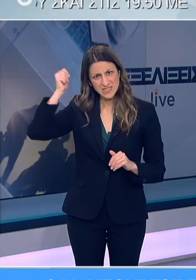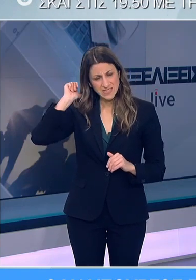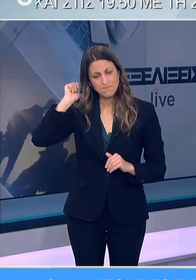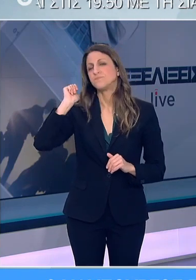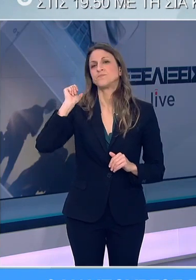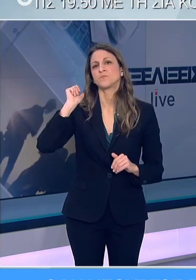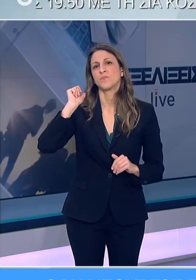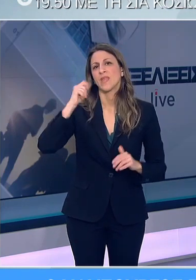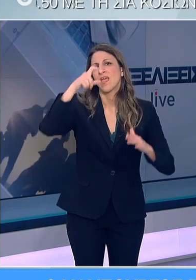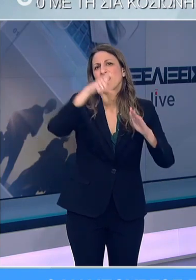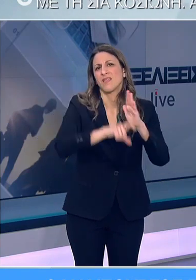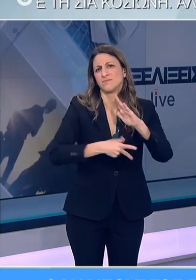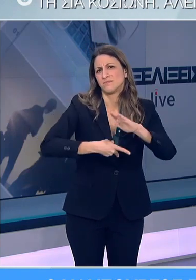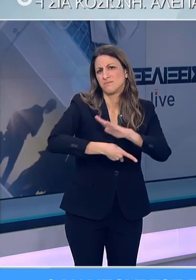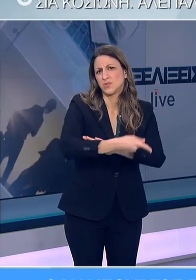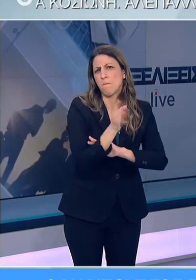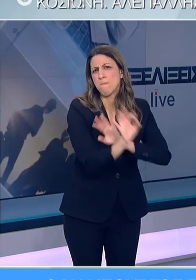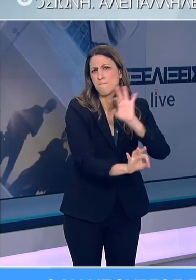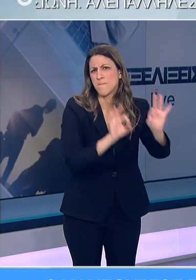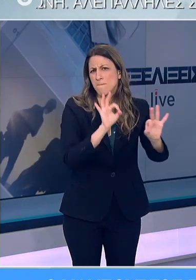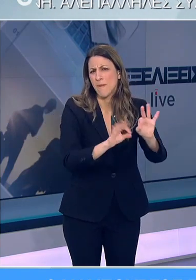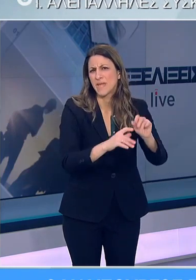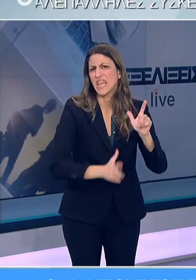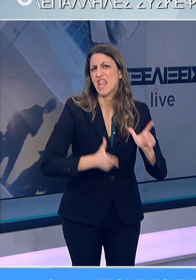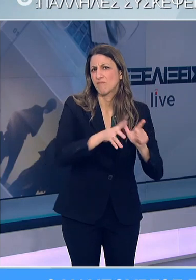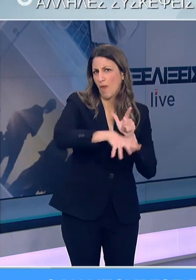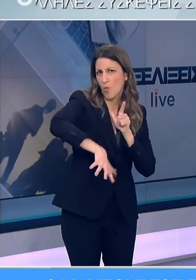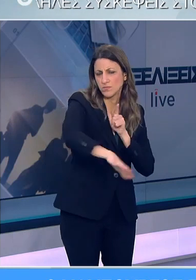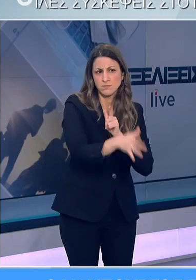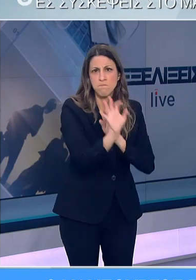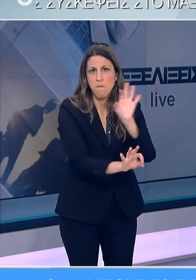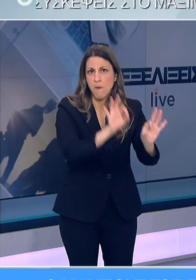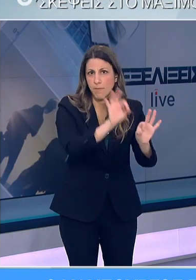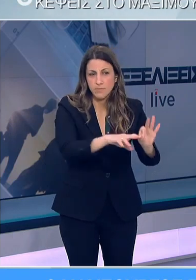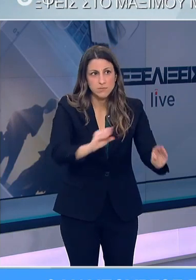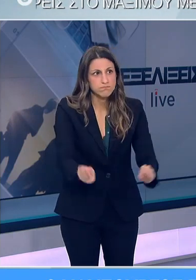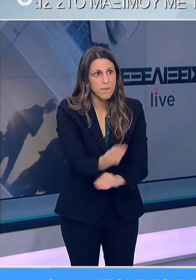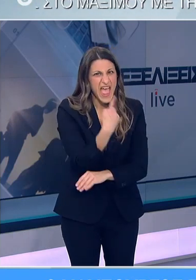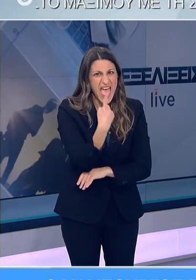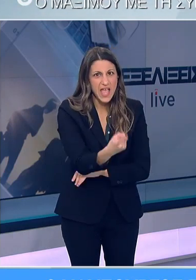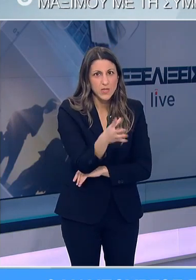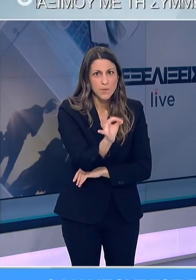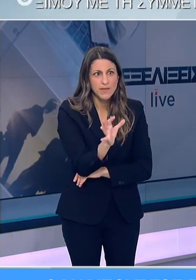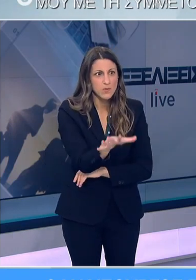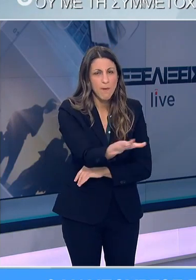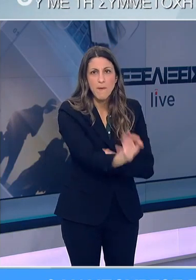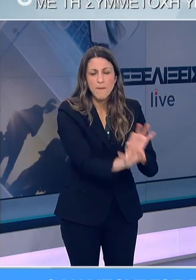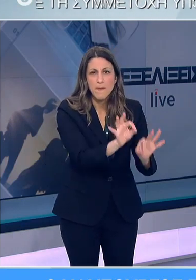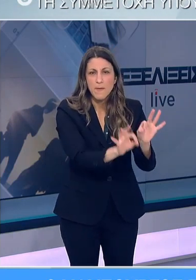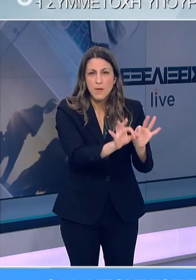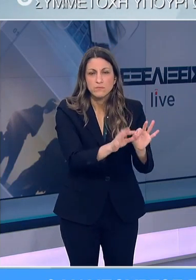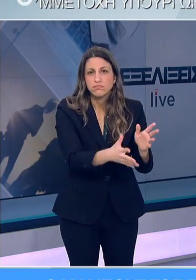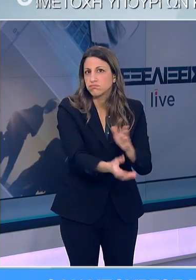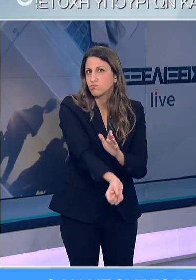συγκεκριμένη κατάσταση που αφορά στην περιοχή στο Κρανίδι. Δεν έχω κάτι περισσότερο να ενημερώσω από αυτά τα οποία